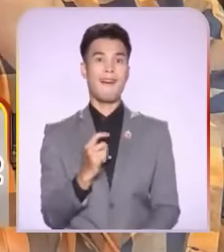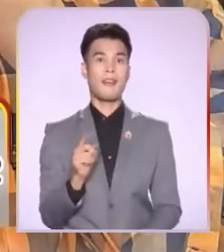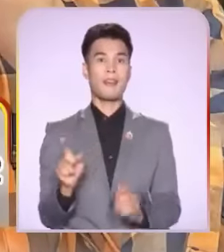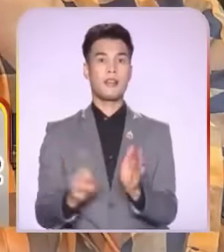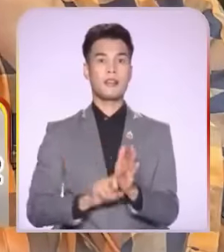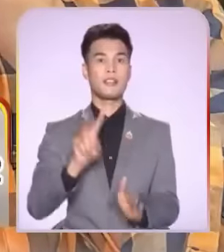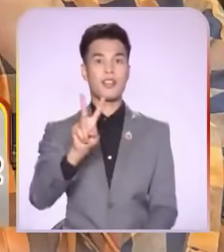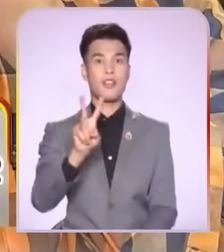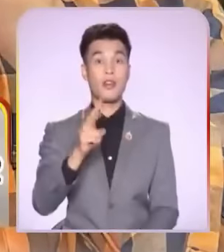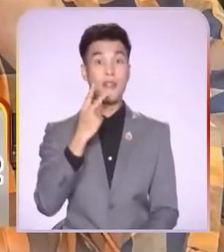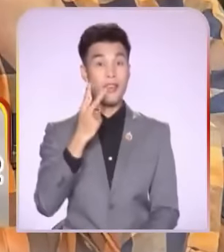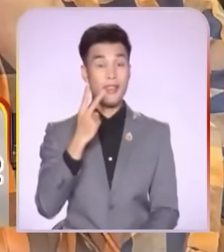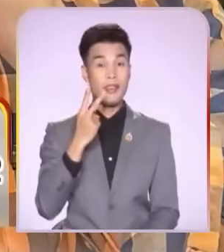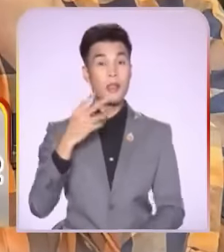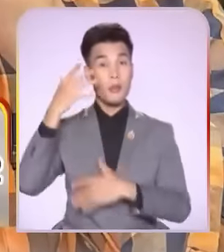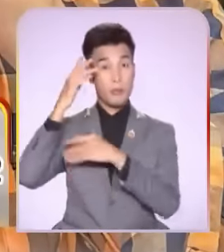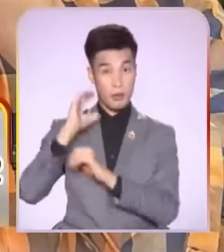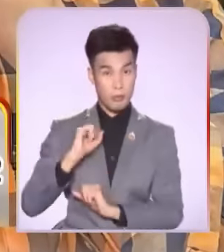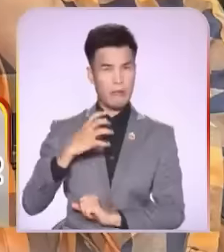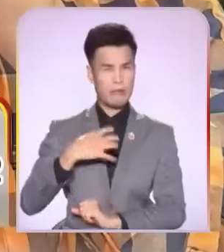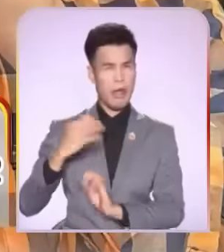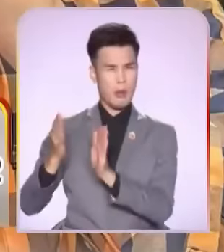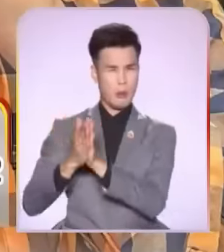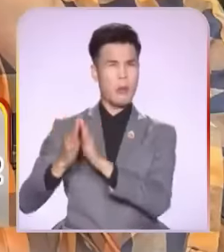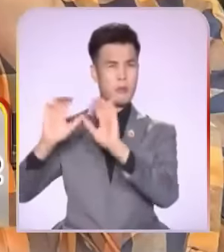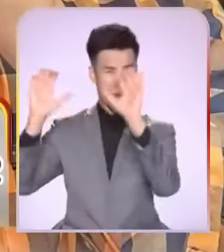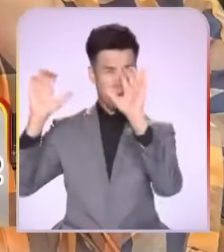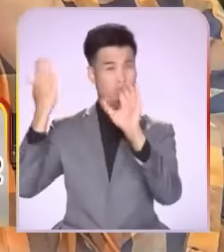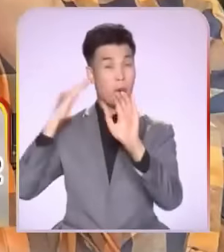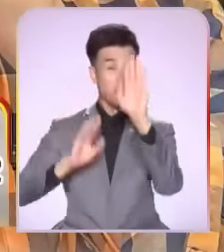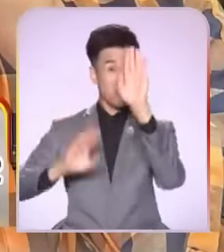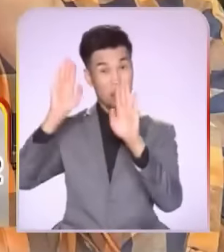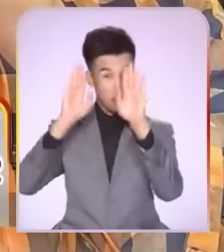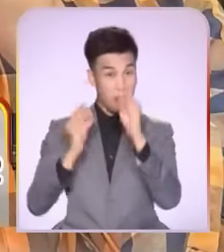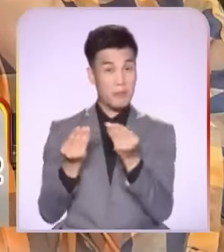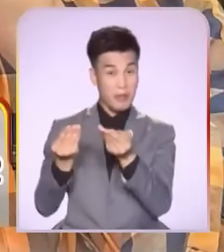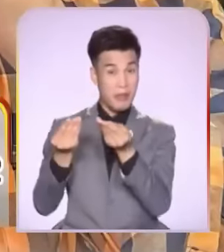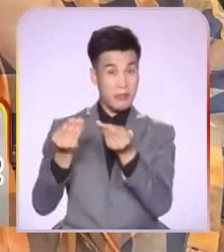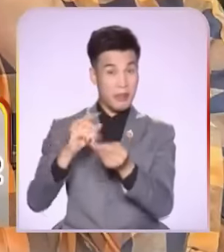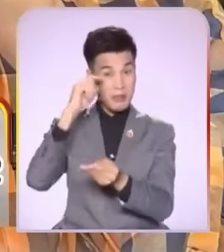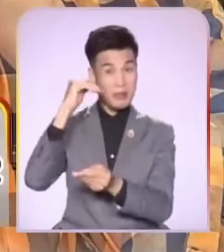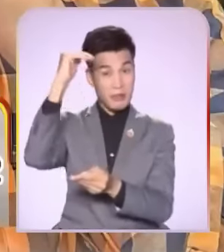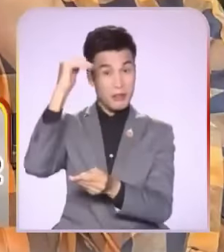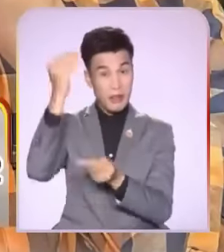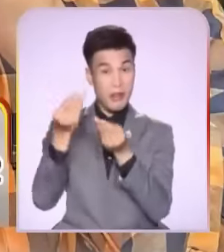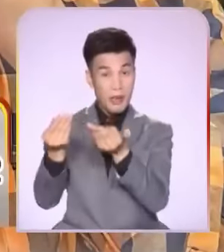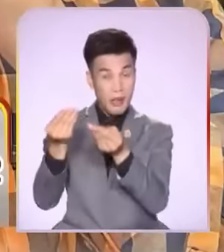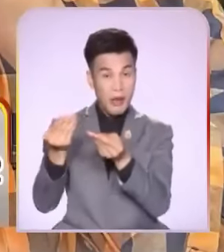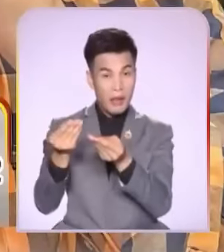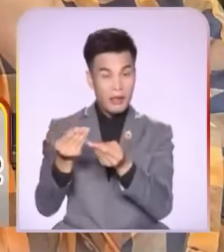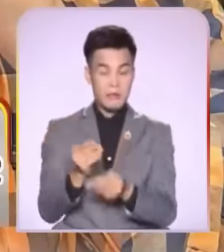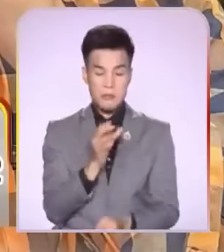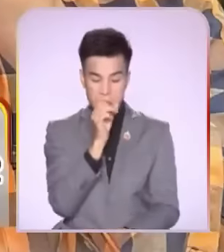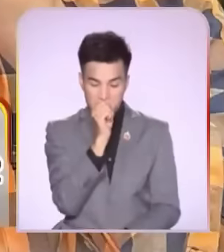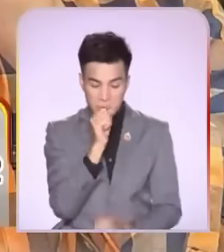2เห็นท่าทีของพรรคประชาธิปัตย์ต่อการอยากร่วมรัฐบาลตั้งแต่ตอนโหวตสนับสนุนนายเศรษฐาทวีสินเป็นนายกและโหวตงด